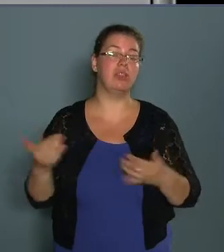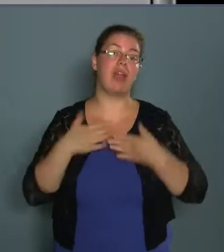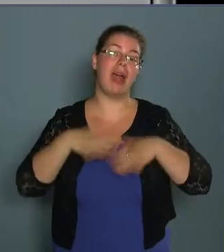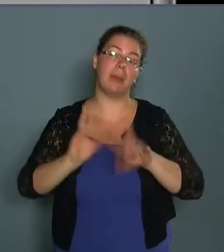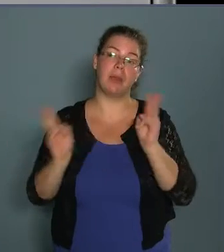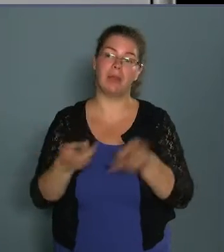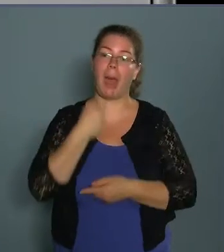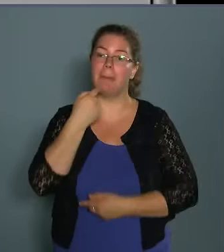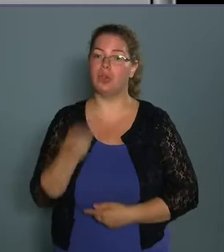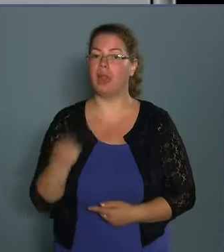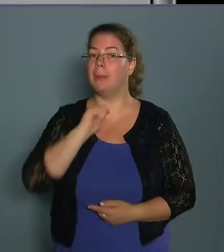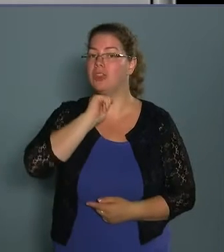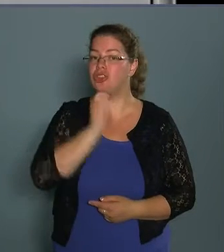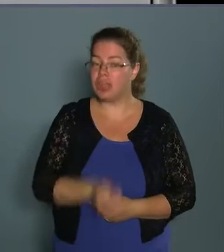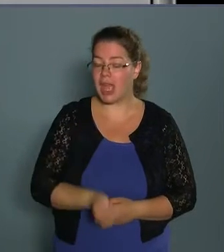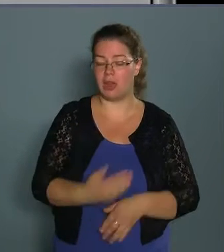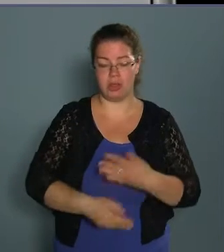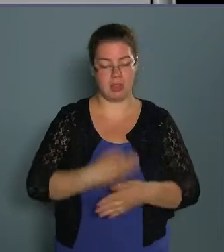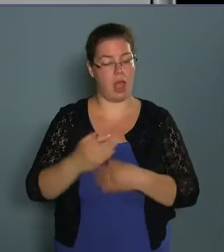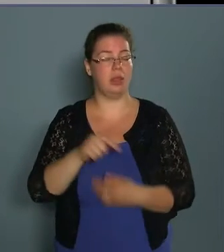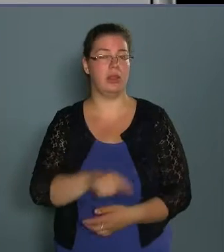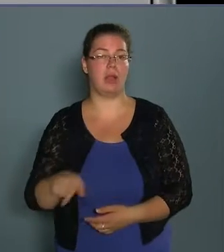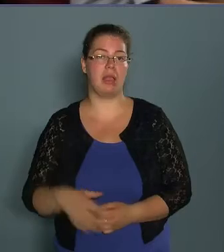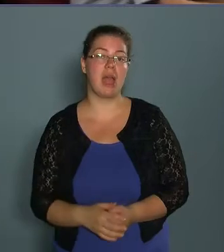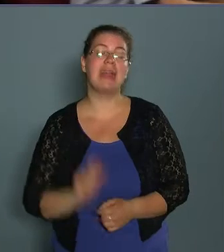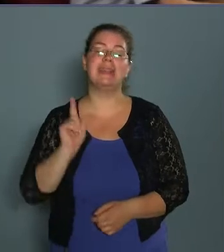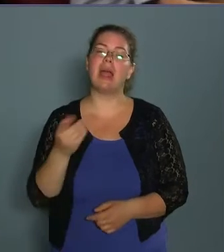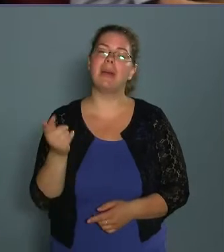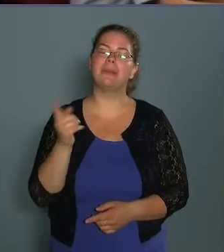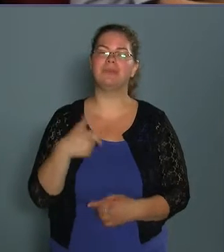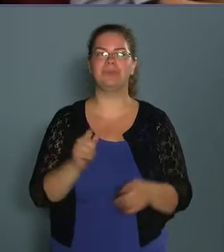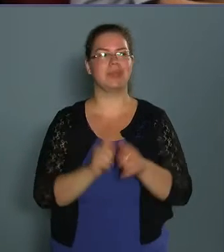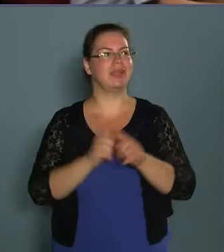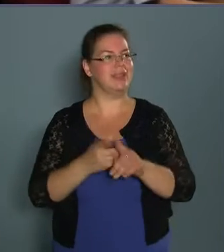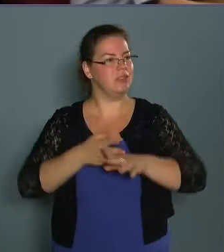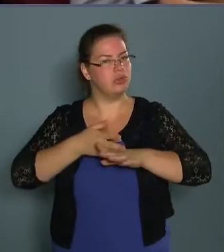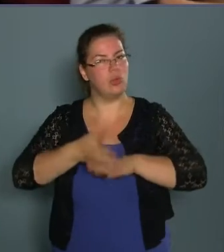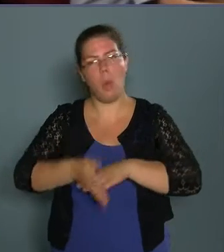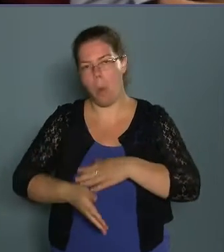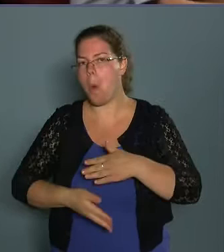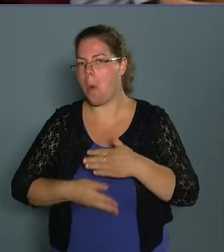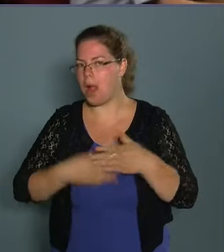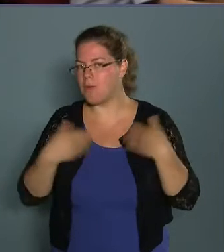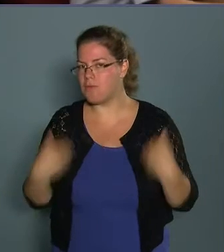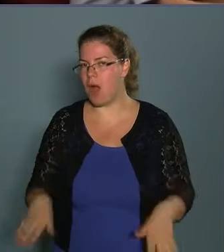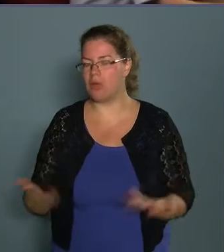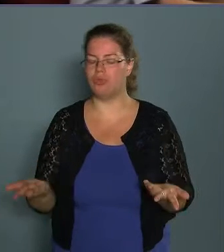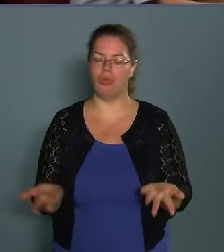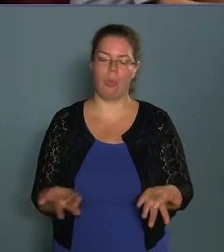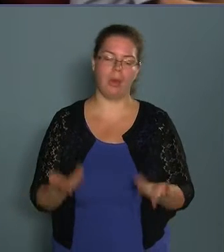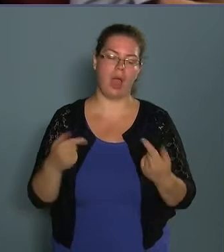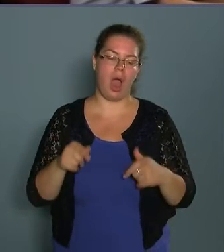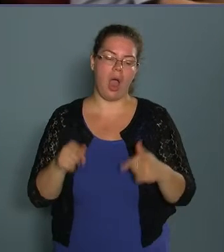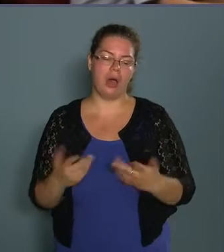általában azt kell mondanom, hogy sikeresen zajlanak ezek, de azért amin így túl vagyunk, az